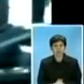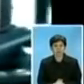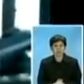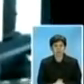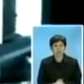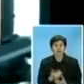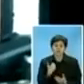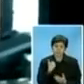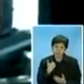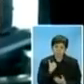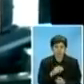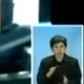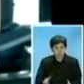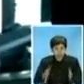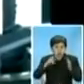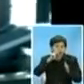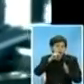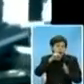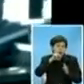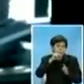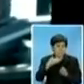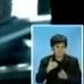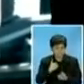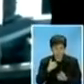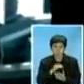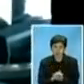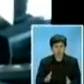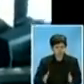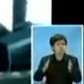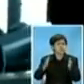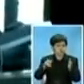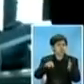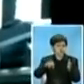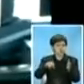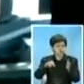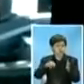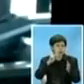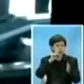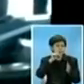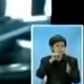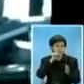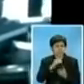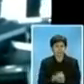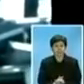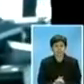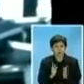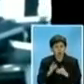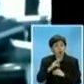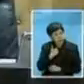รวมทั้งแทงน้ำของปภ.เองก็ยังคงตั้งอยู่ในที่แห่งนี้กับ